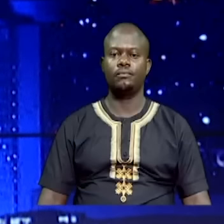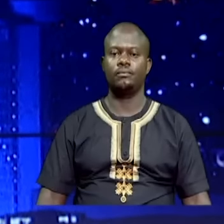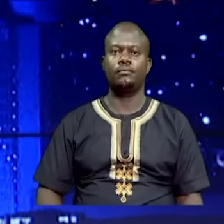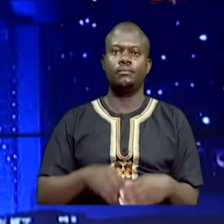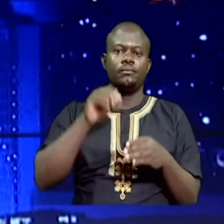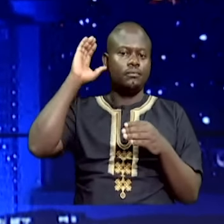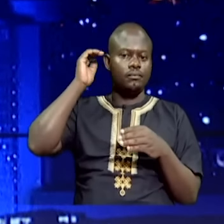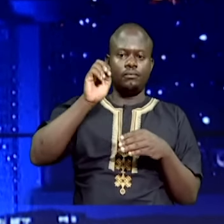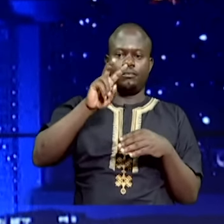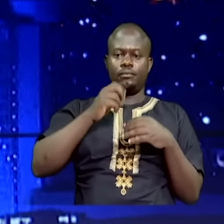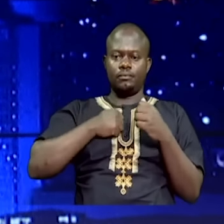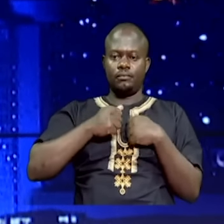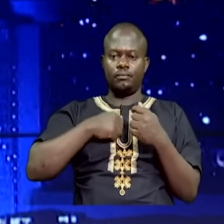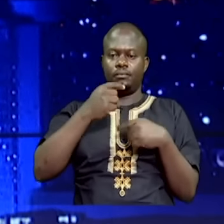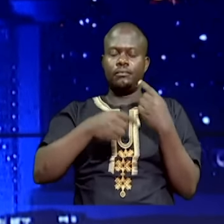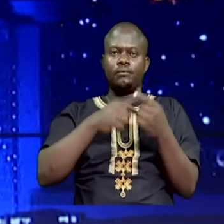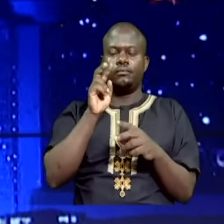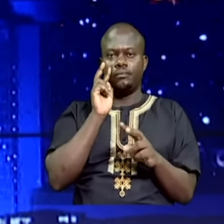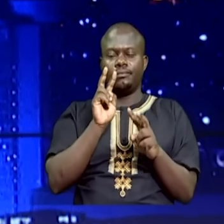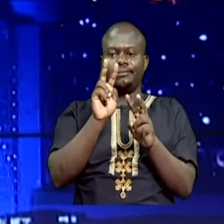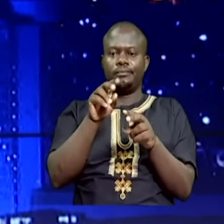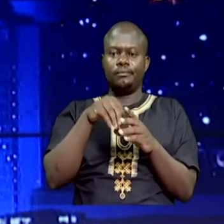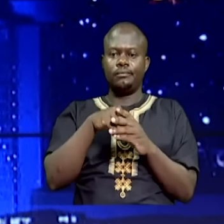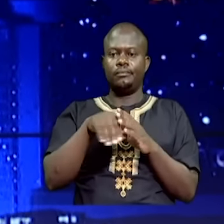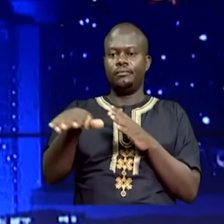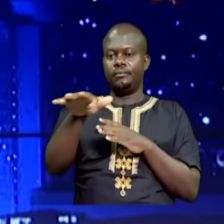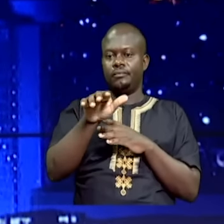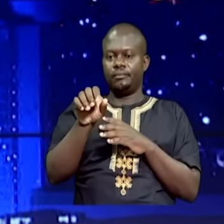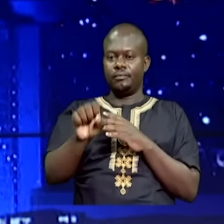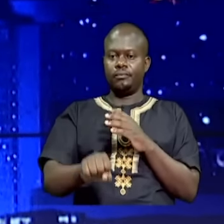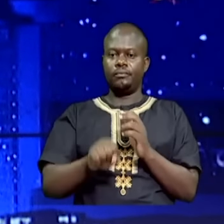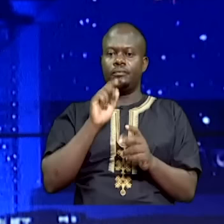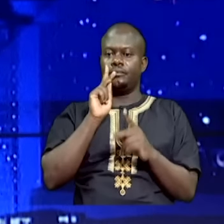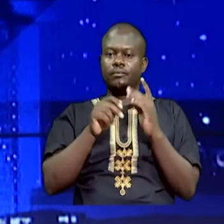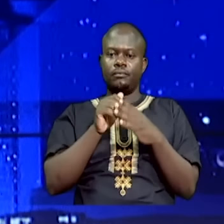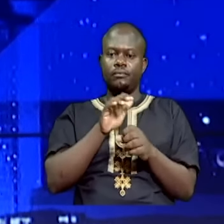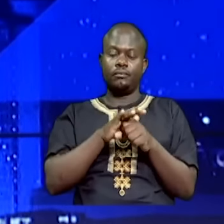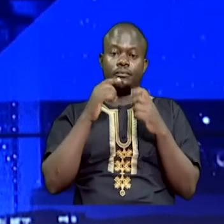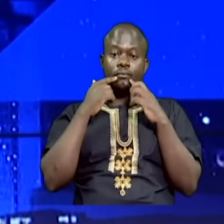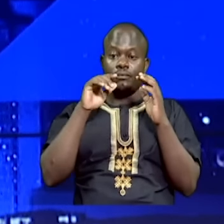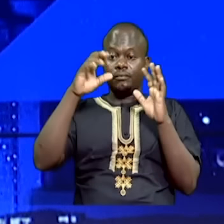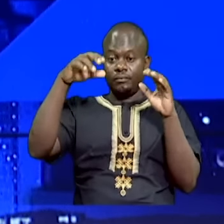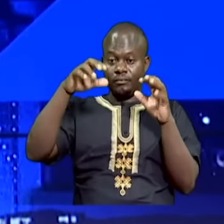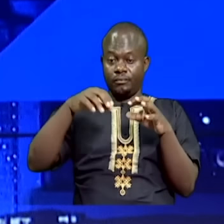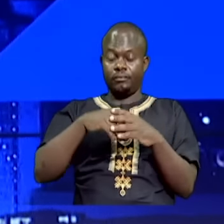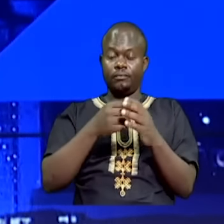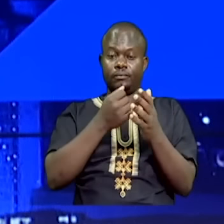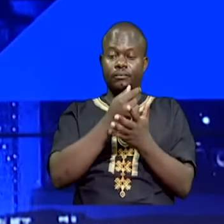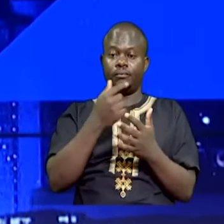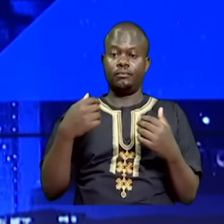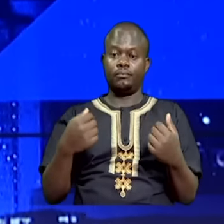Amakuru ya televiziyo Rwanda ukomeje gukurikira mu ntara y'Amajyepfo. Hari abaturage bavuga ko iyi mvura yitumba yateje